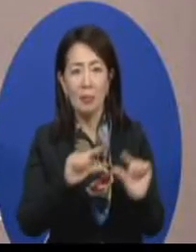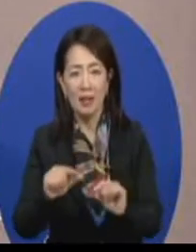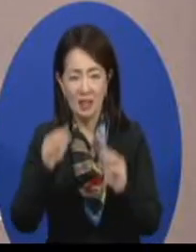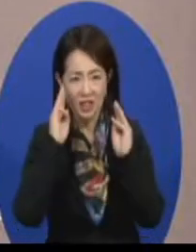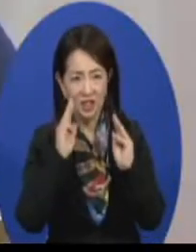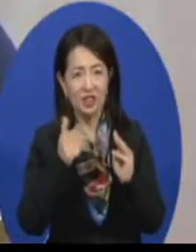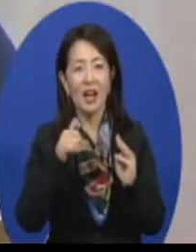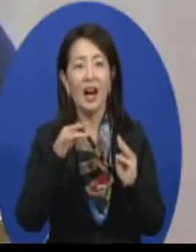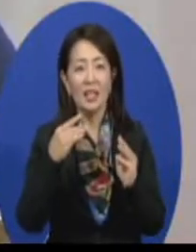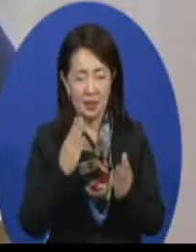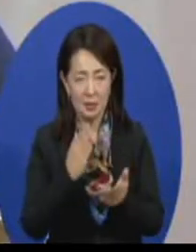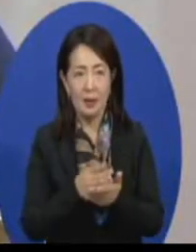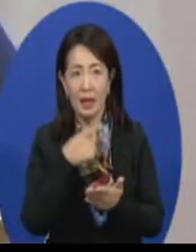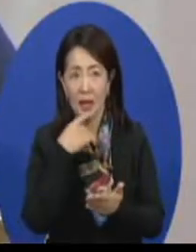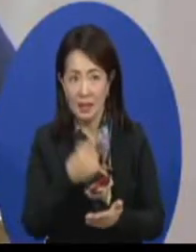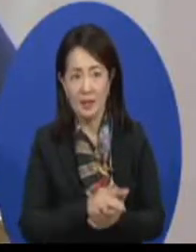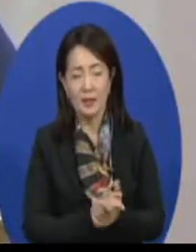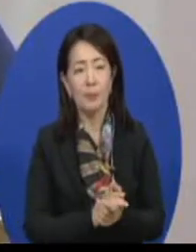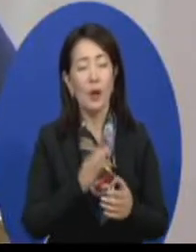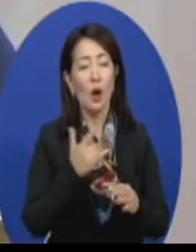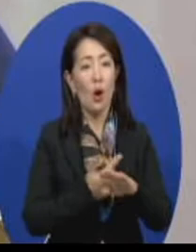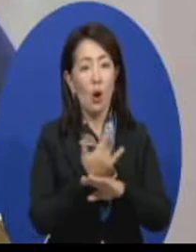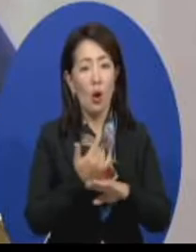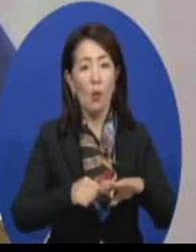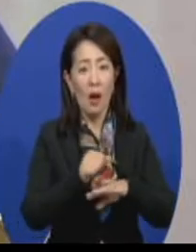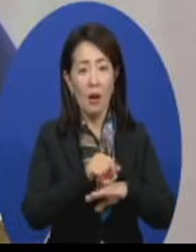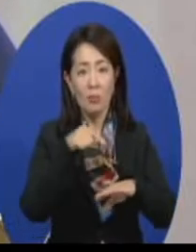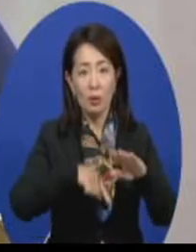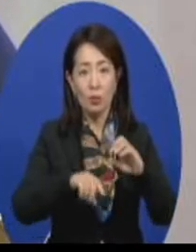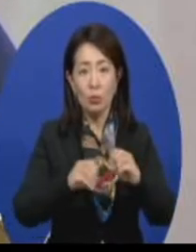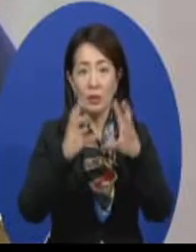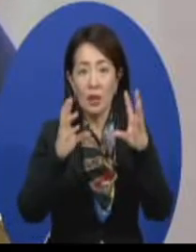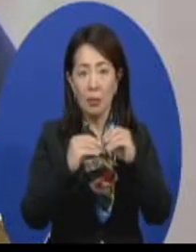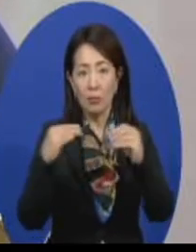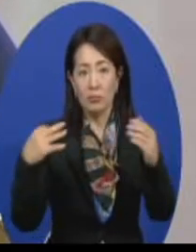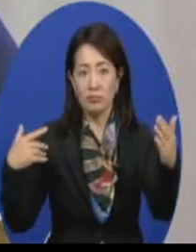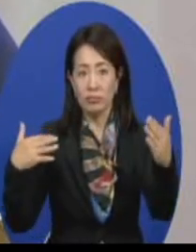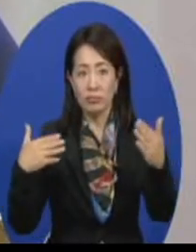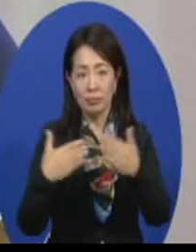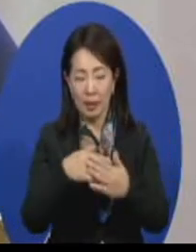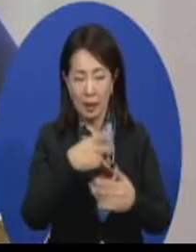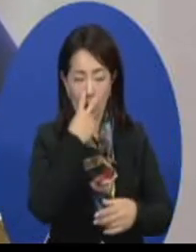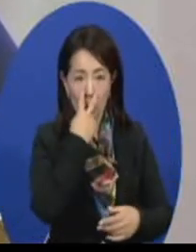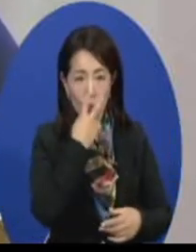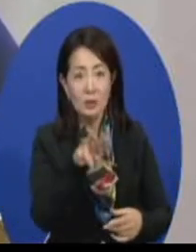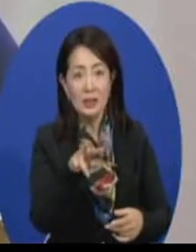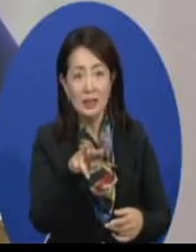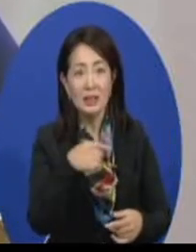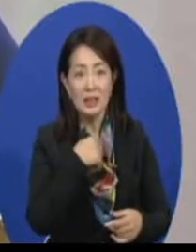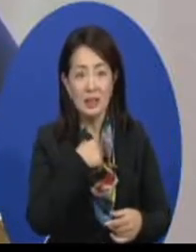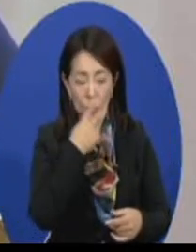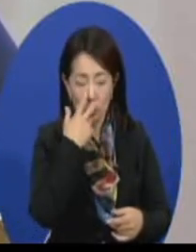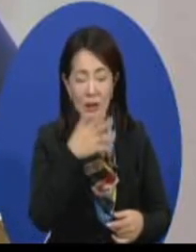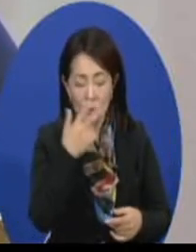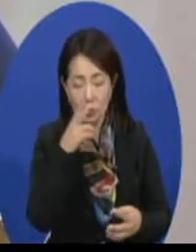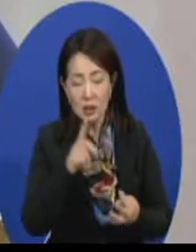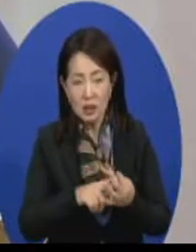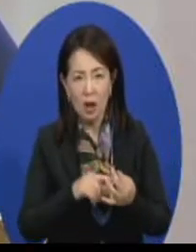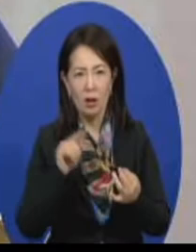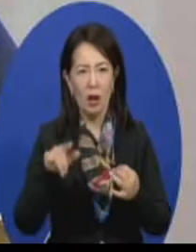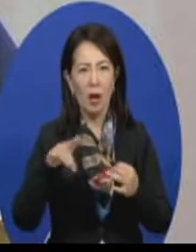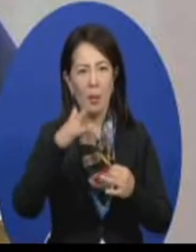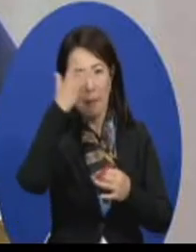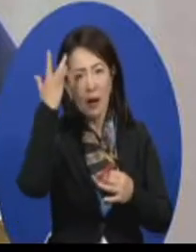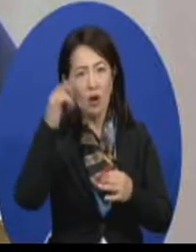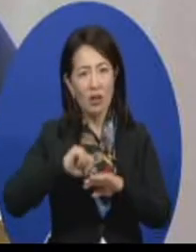хэлж байна. Говийн аймагуудад бүтээн байгуулалт жинхэнэ утгаараа явж байгааг одоо үзлээ лээ. Бид нар Баян Өлгийн